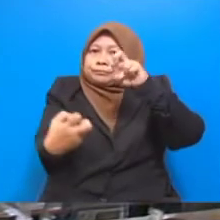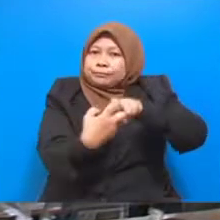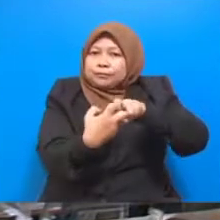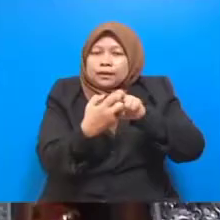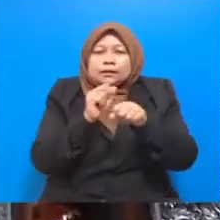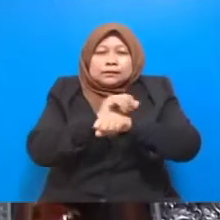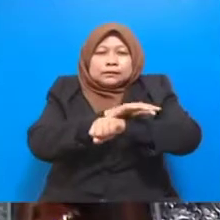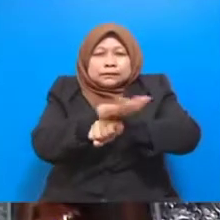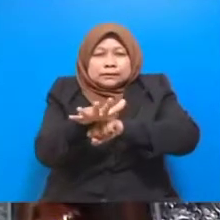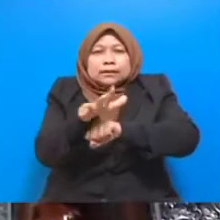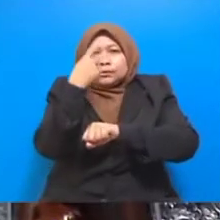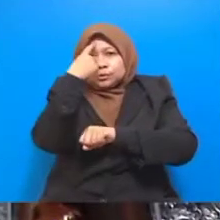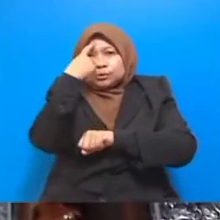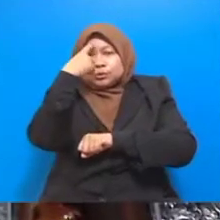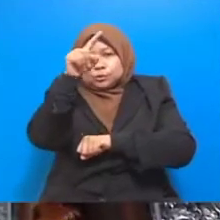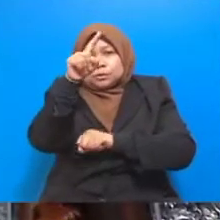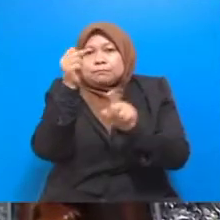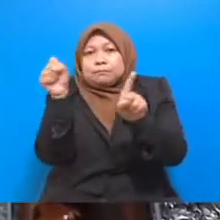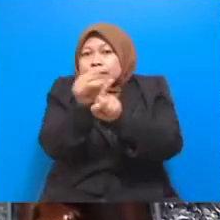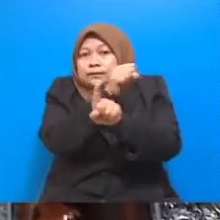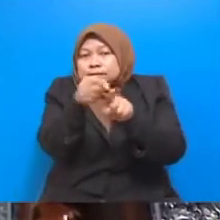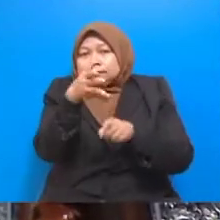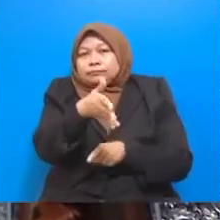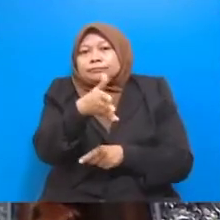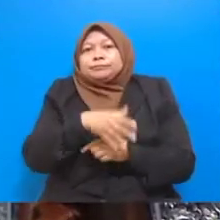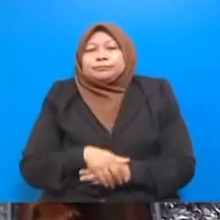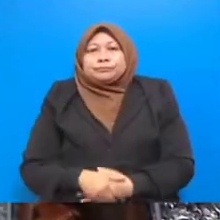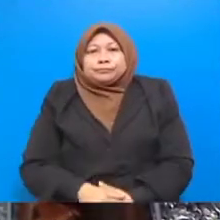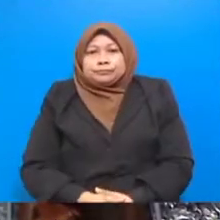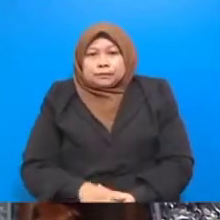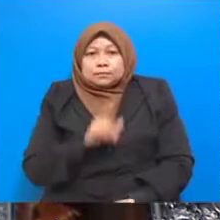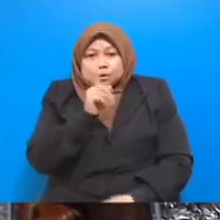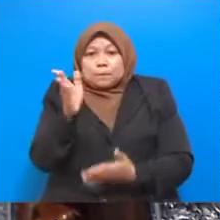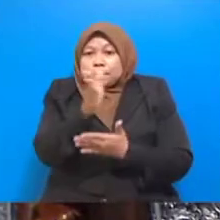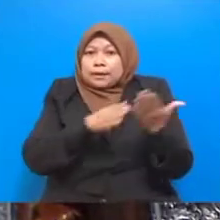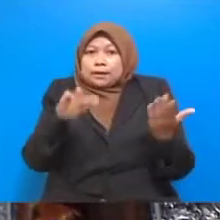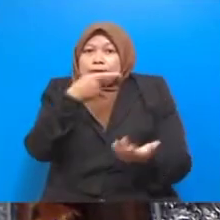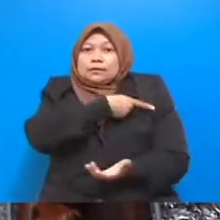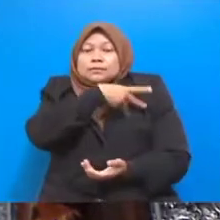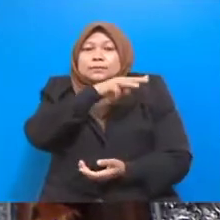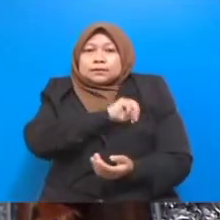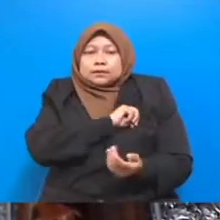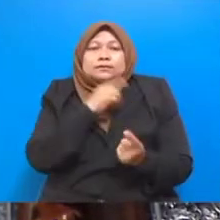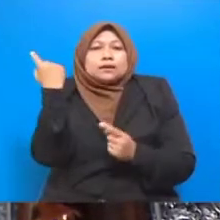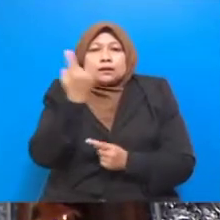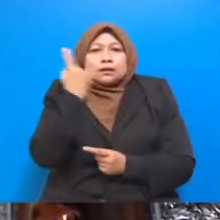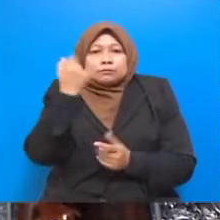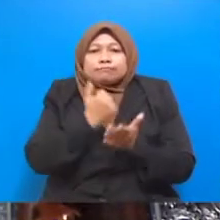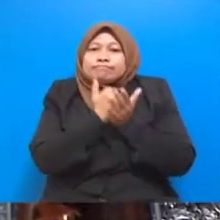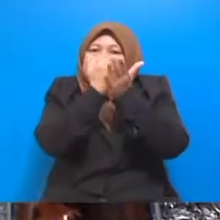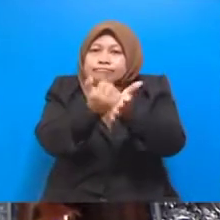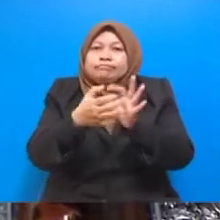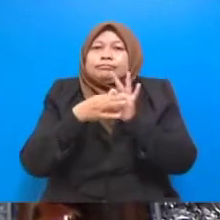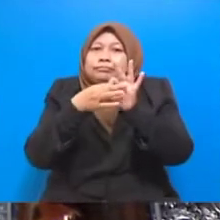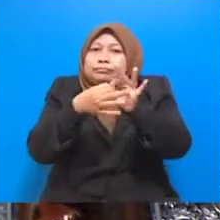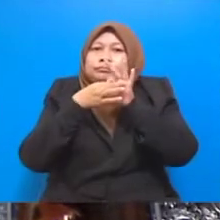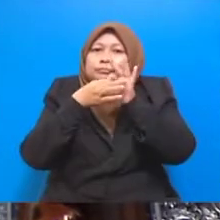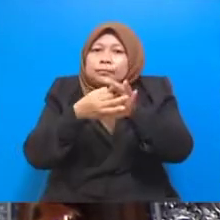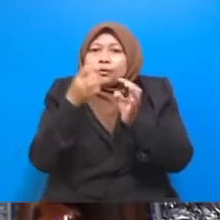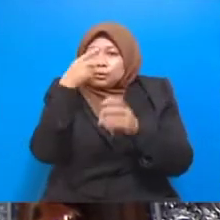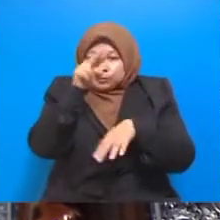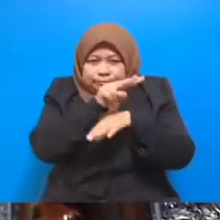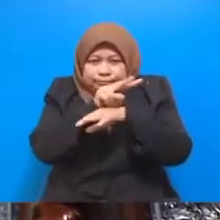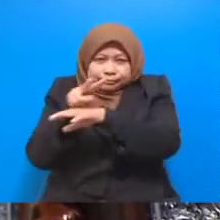kesan dia terhadap terutama memangsa jadi sebenarnya pihak kementerian sentiasa hai memberi kerjasama untuk